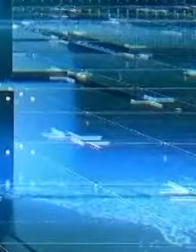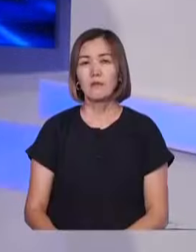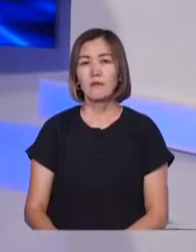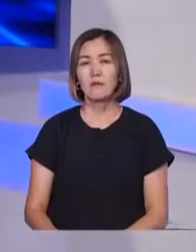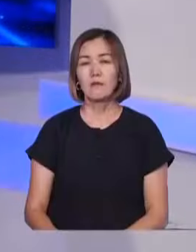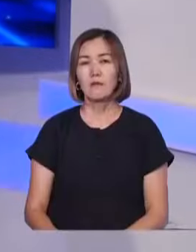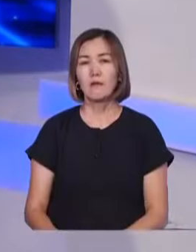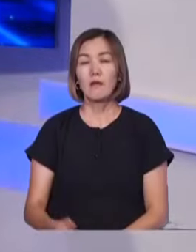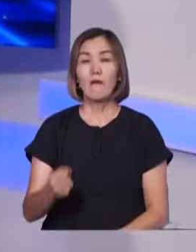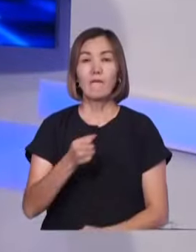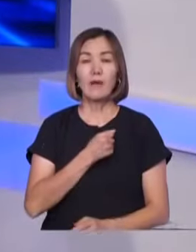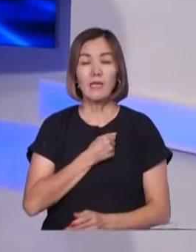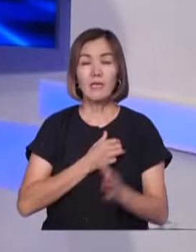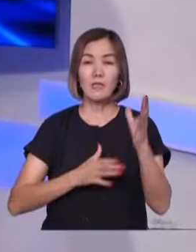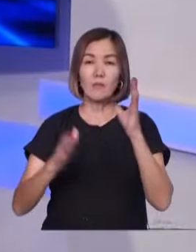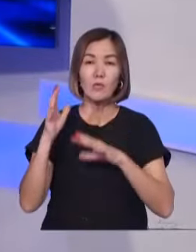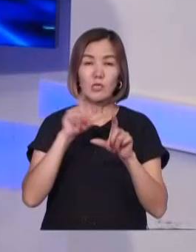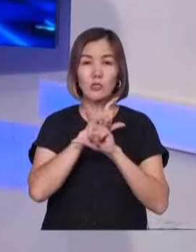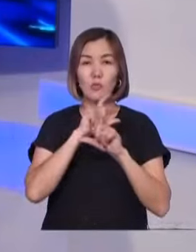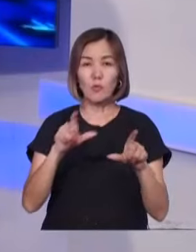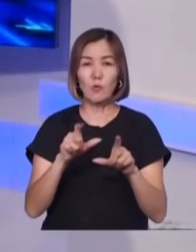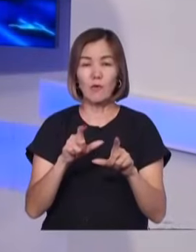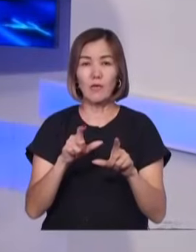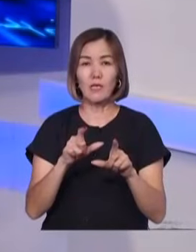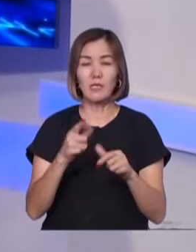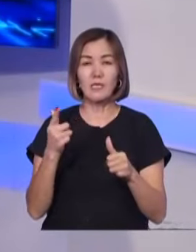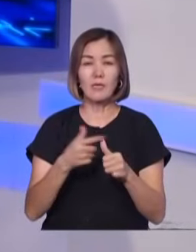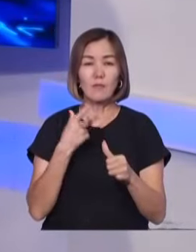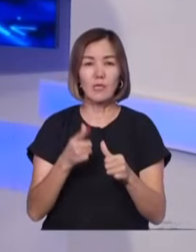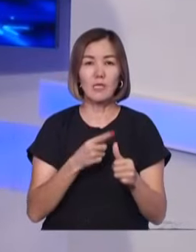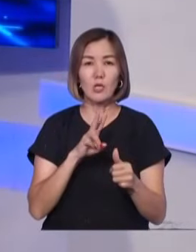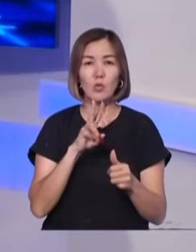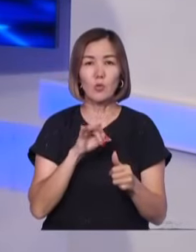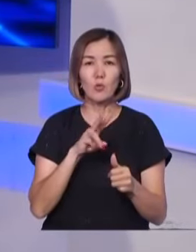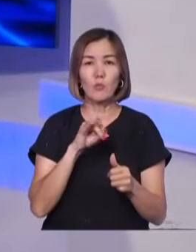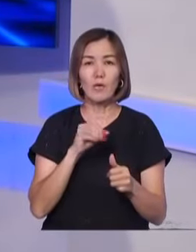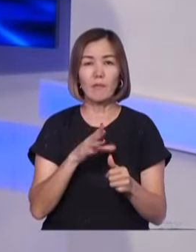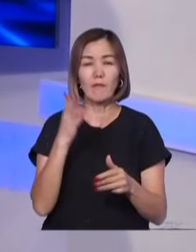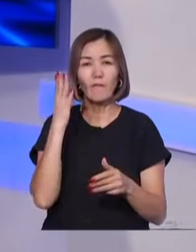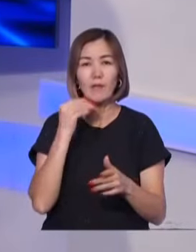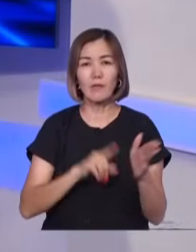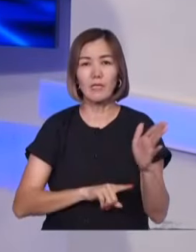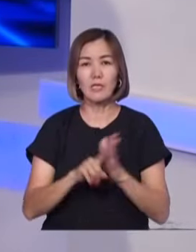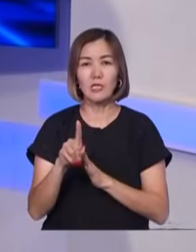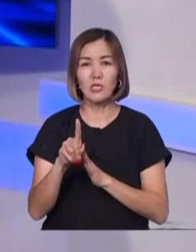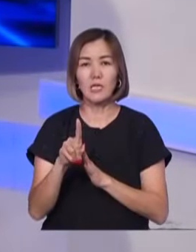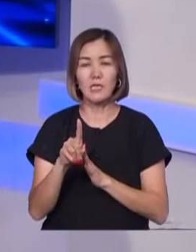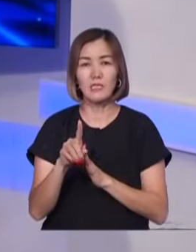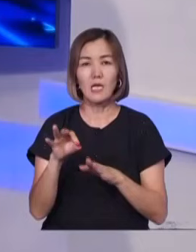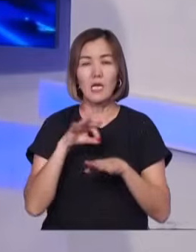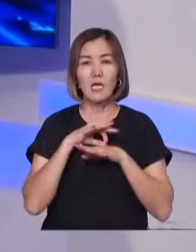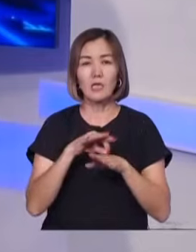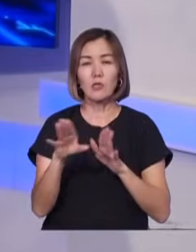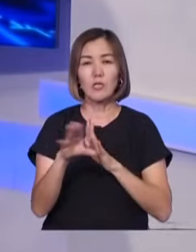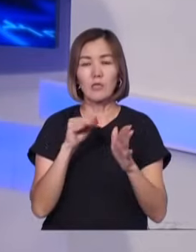цсу в военном институте сухопутных войск имени садата Нурмагамбетова в Алматы началась горячая пора идёт отбор